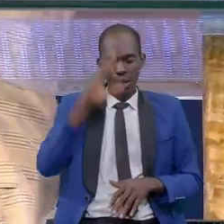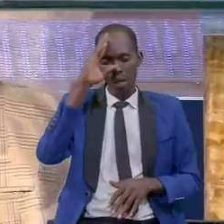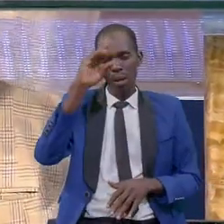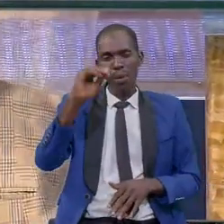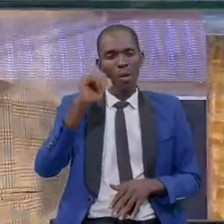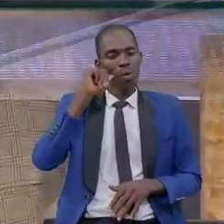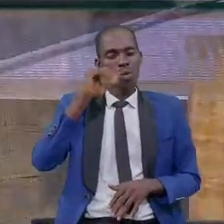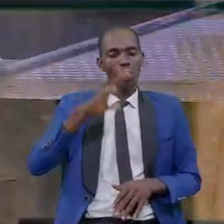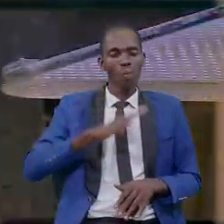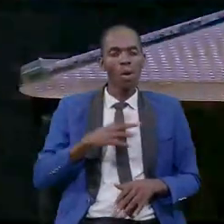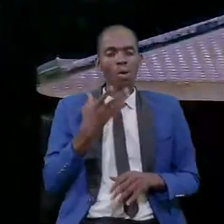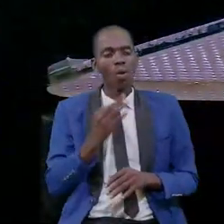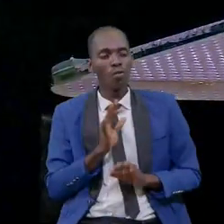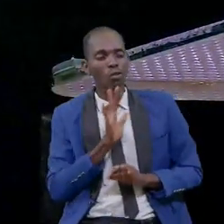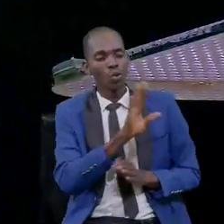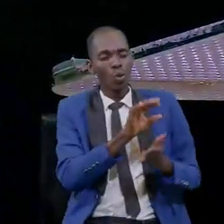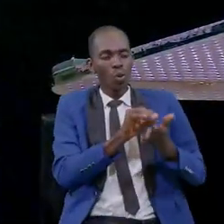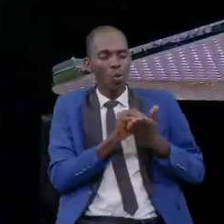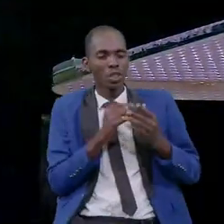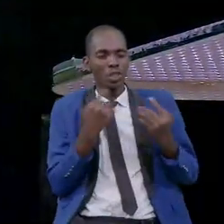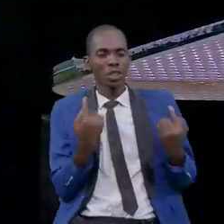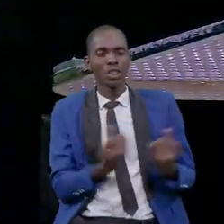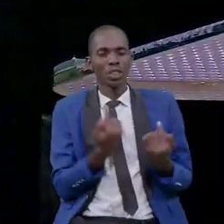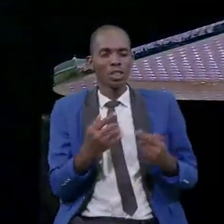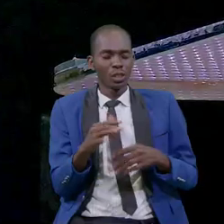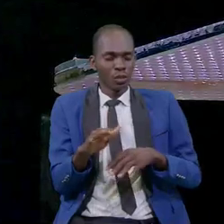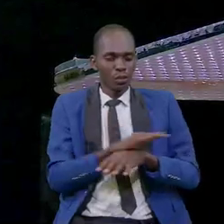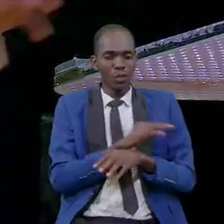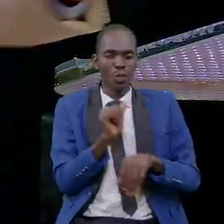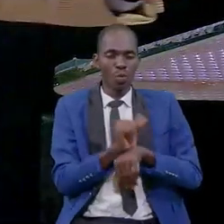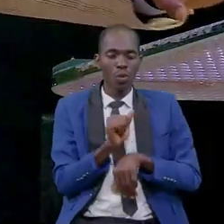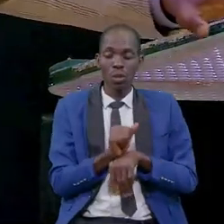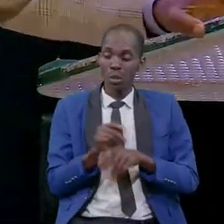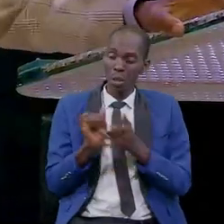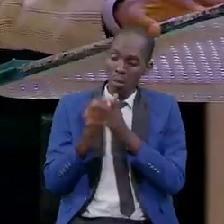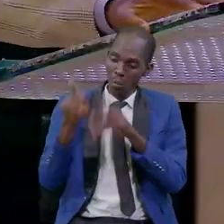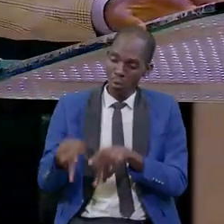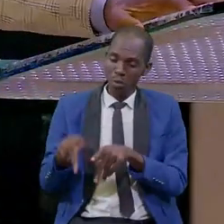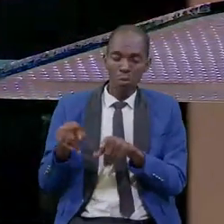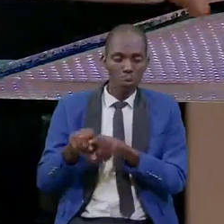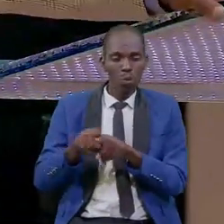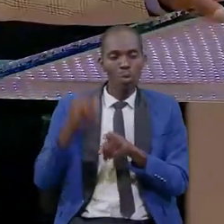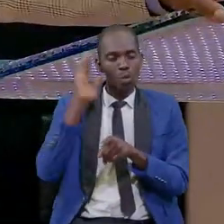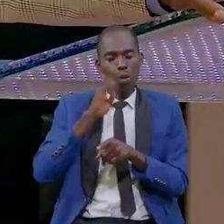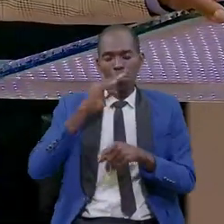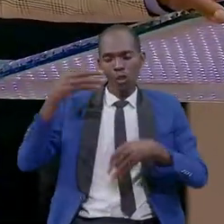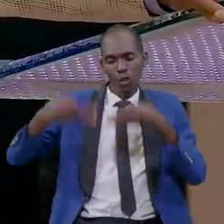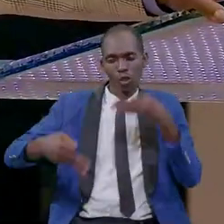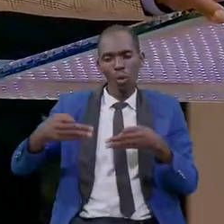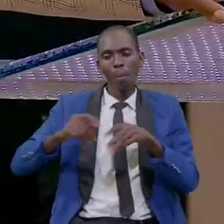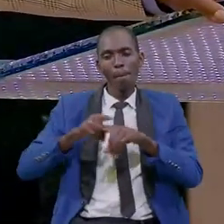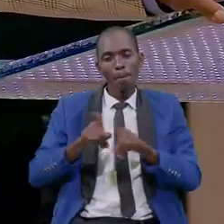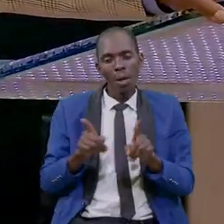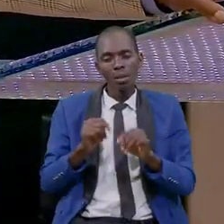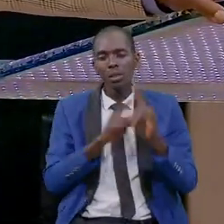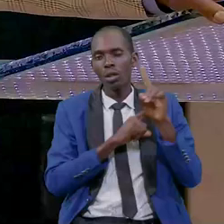la femme messagère pour le projet inique, la personne aussi sera condamnée par le Seigneur. Mais le Seigneur